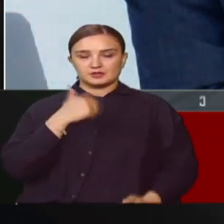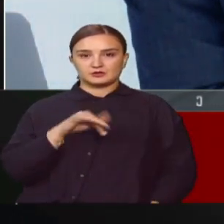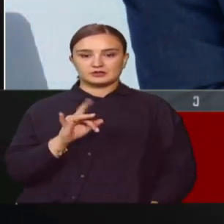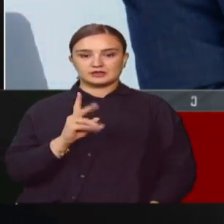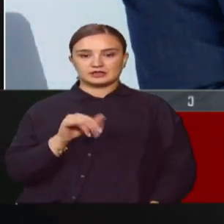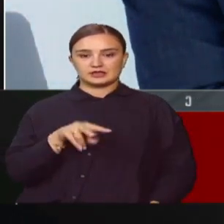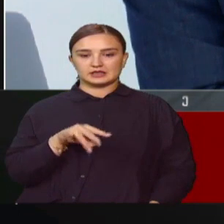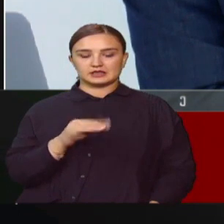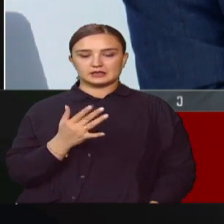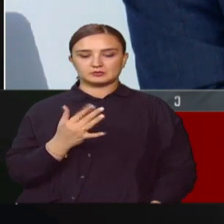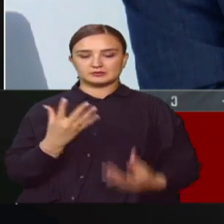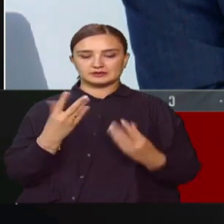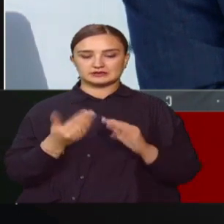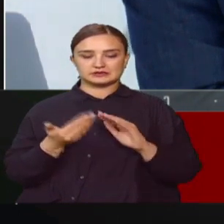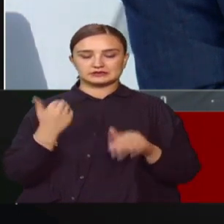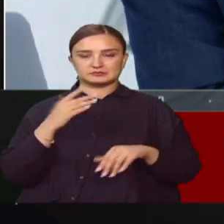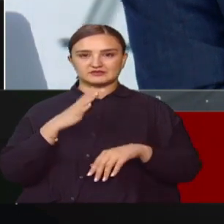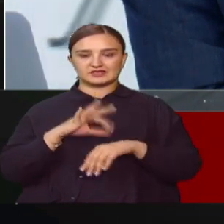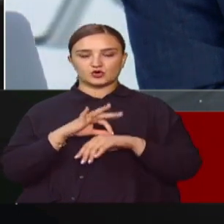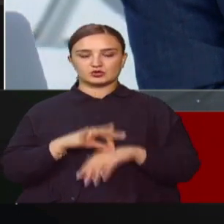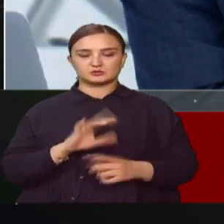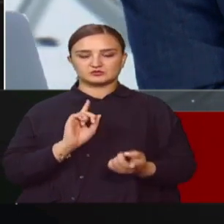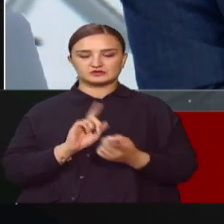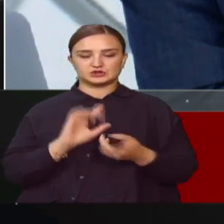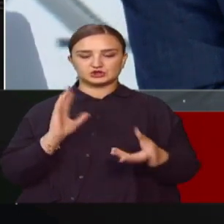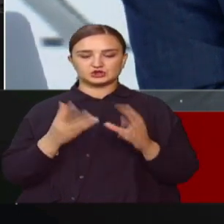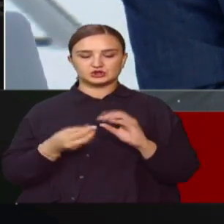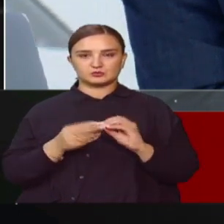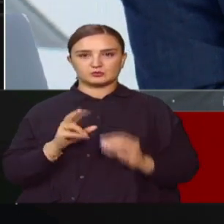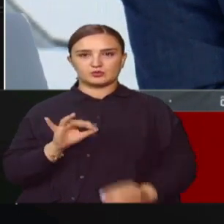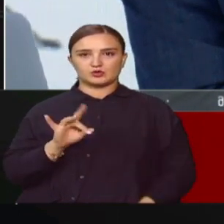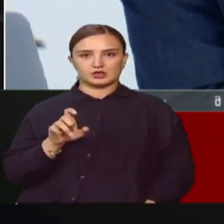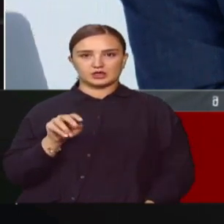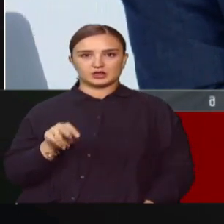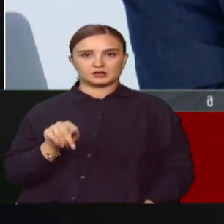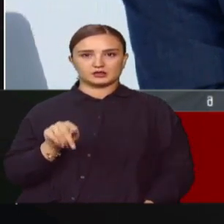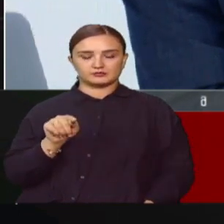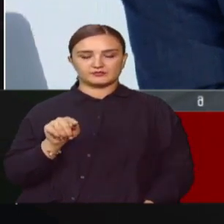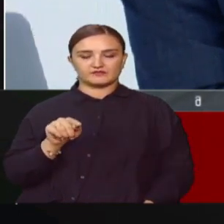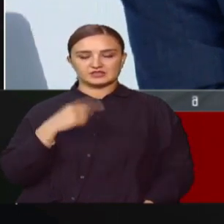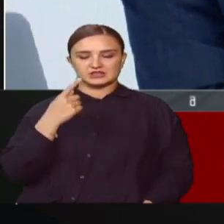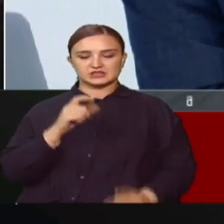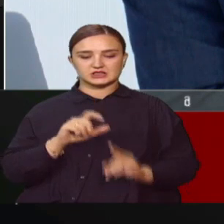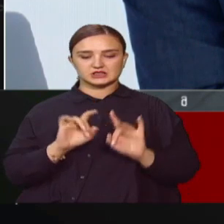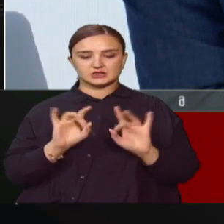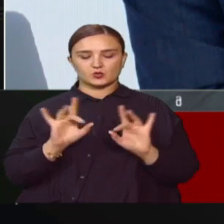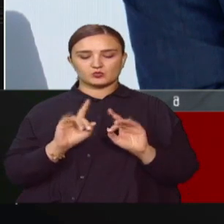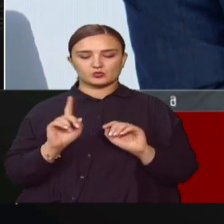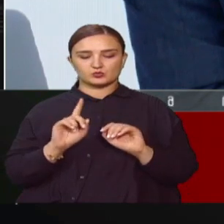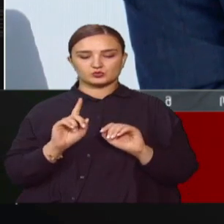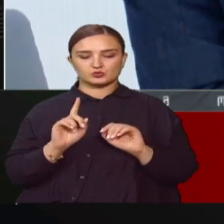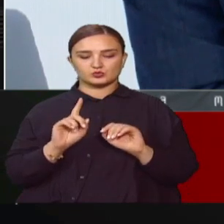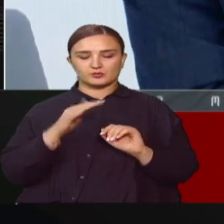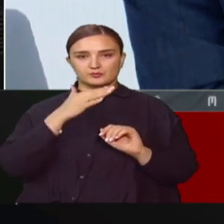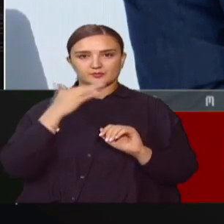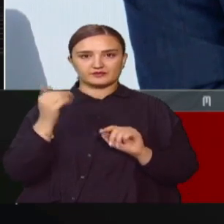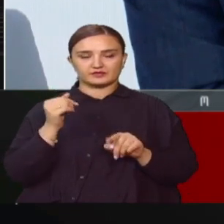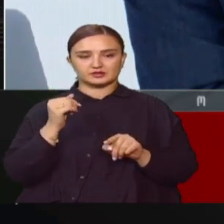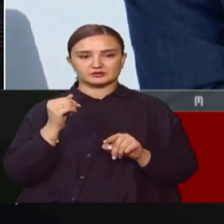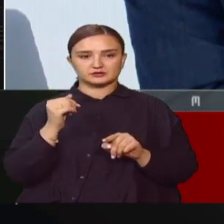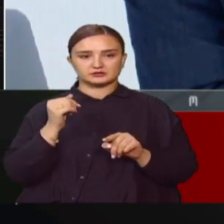Vătăneul Irakli, rămâne nimic de adresat în găhurtul celei bune vizite, Shea Jama, Joseph Borilma, îi saubrob stromba, da, peuri,